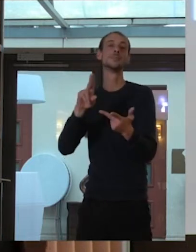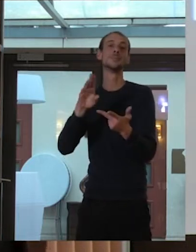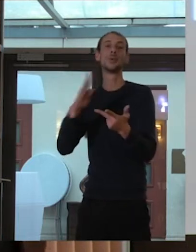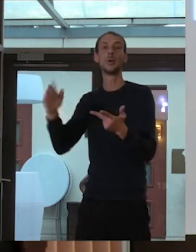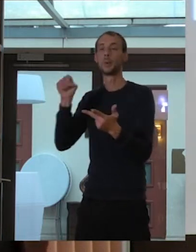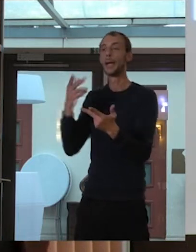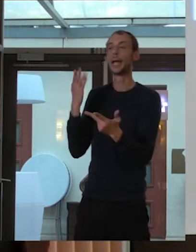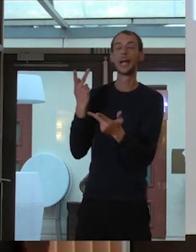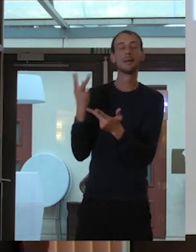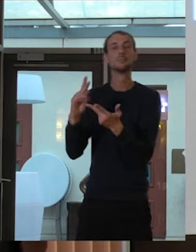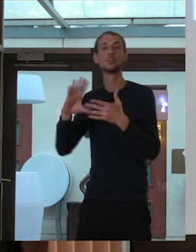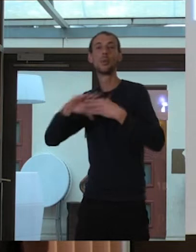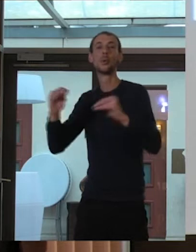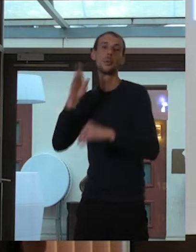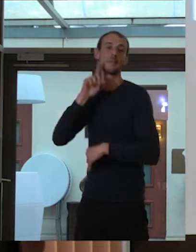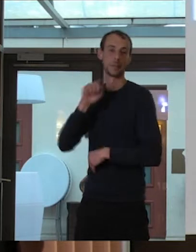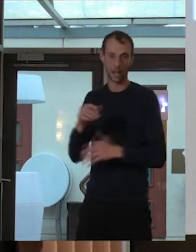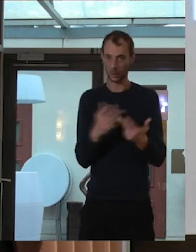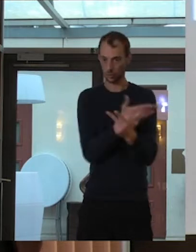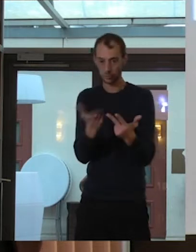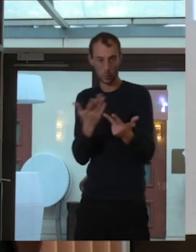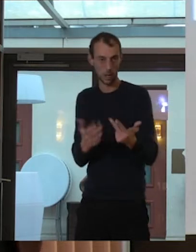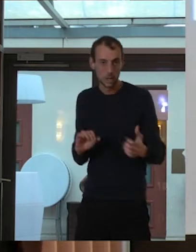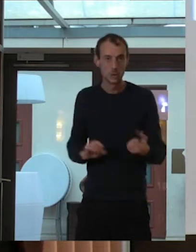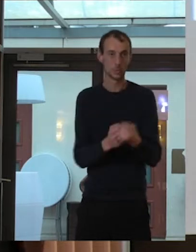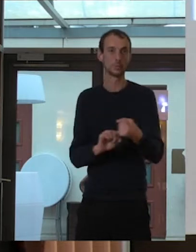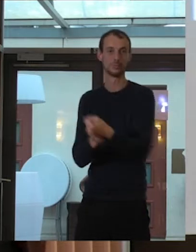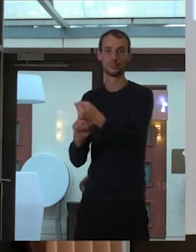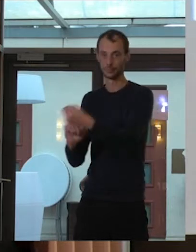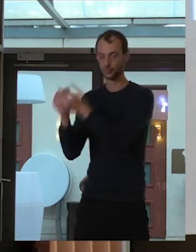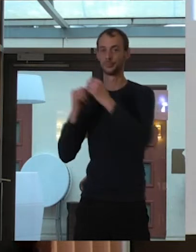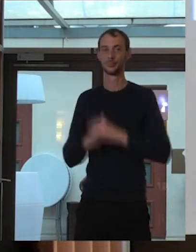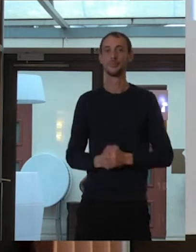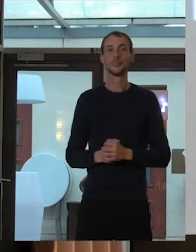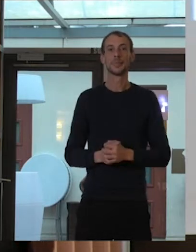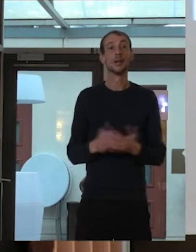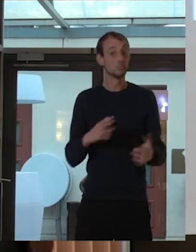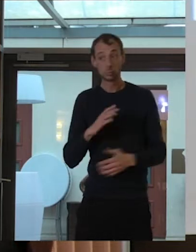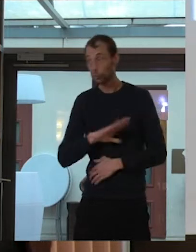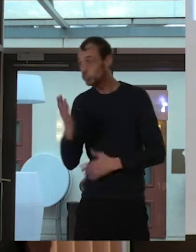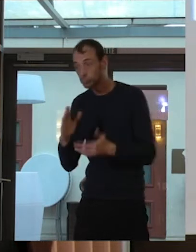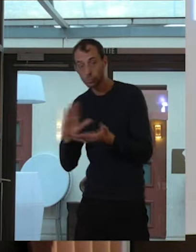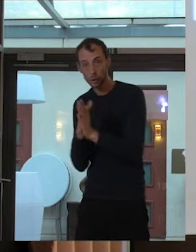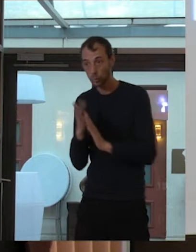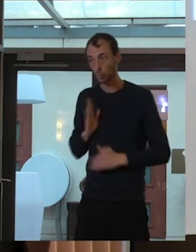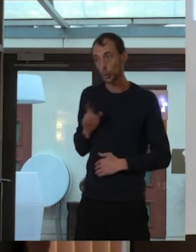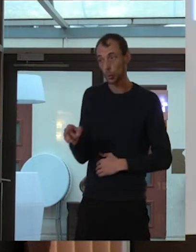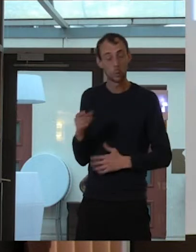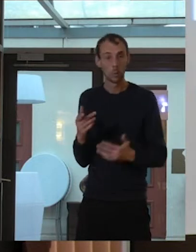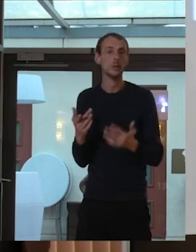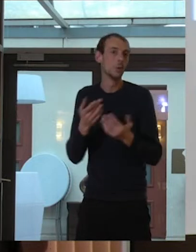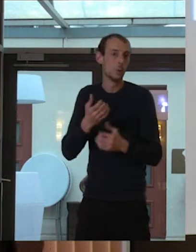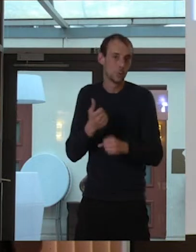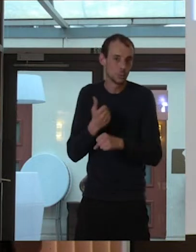Des initiatives vertueuses sont développées par plusieurs associations sportives bordelaises qui sont d'ailleurs de chaque année de plus en